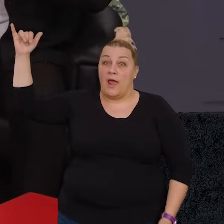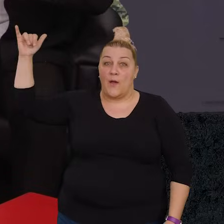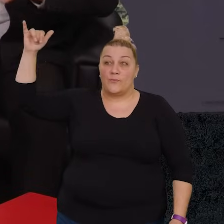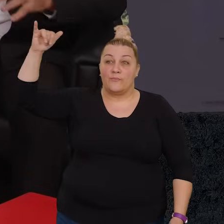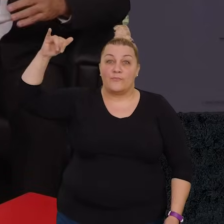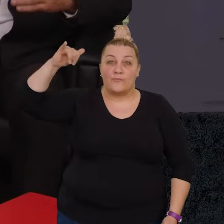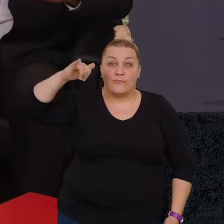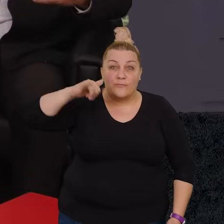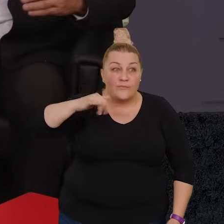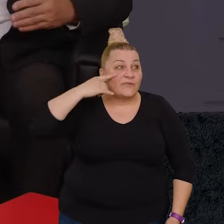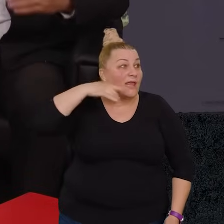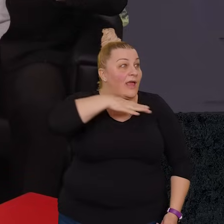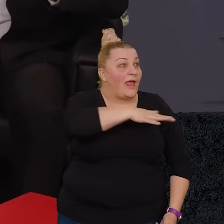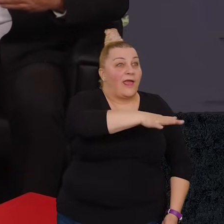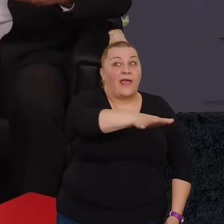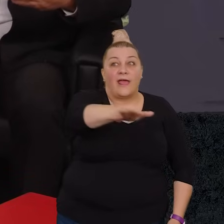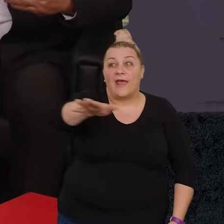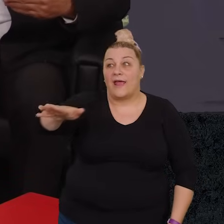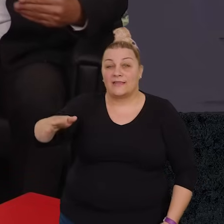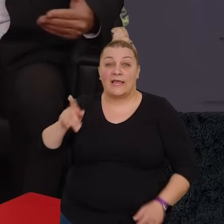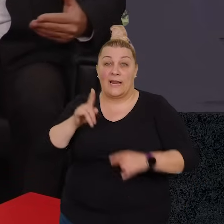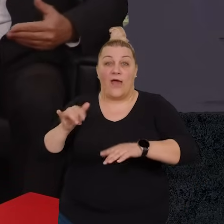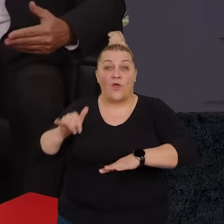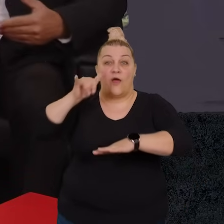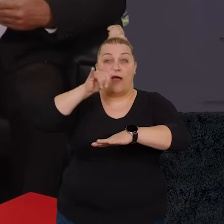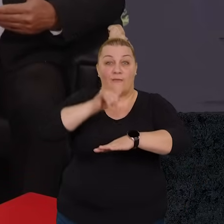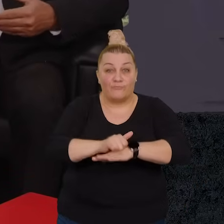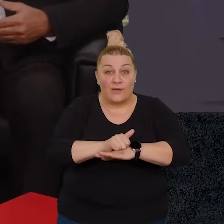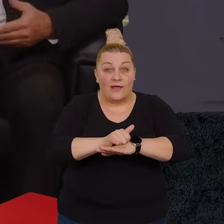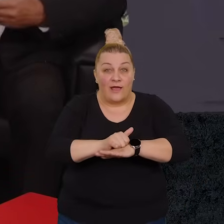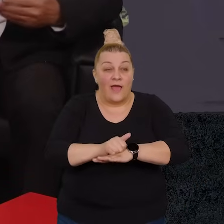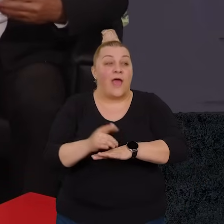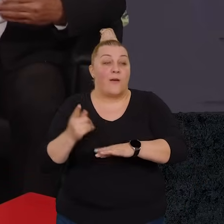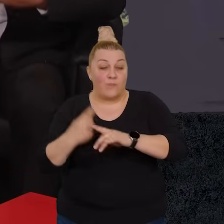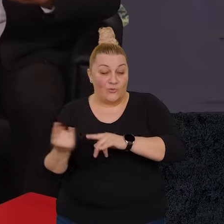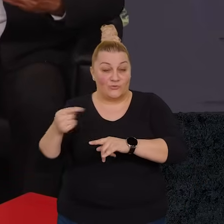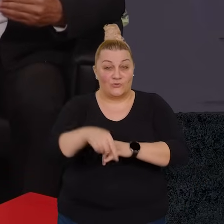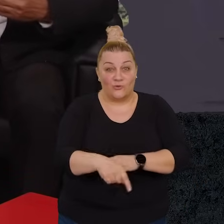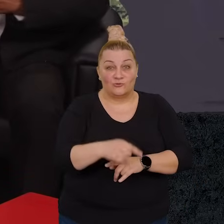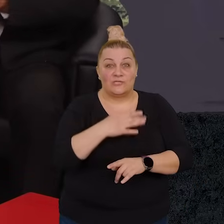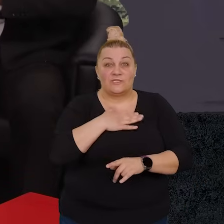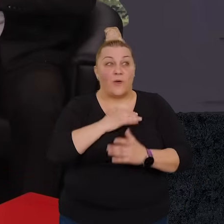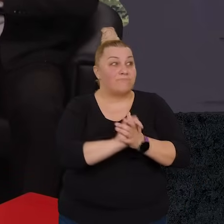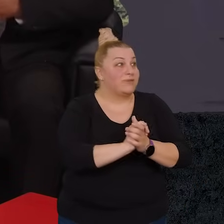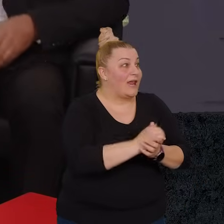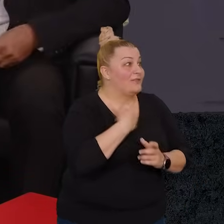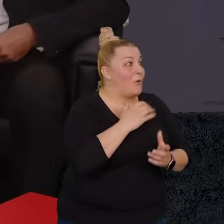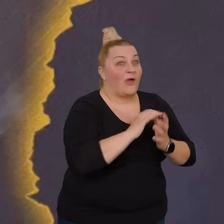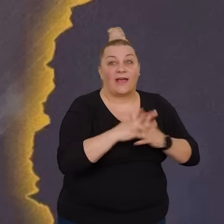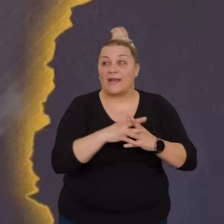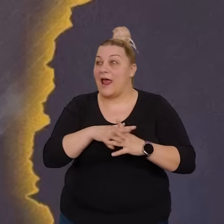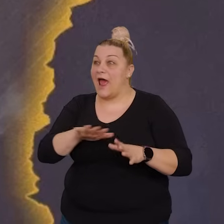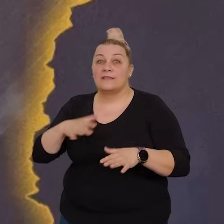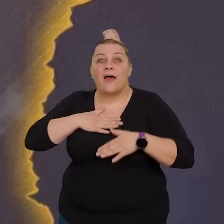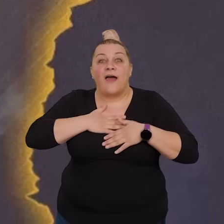ovaj naš pejzaž i ostalo, kad dodirne tlo, pa kad dođete u vaš grad među vaše prijatelje, što prvo pomislite?